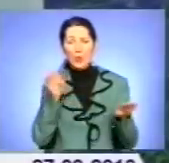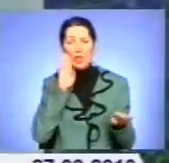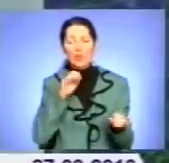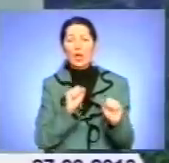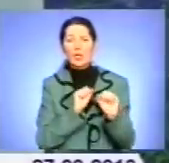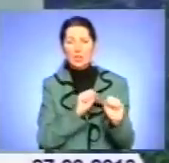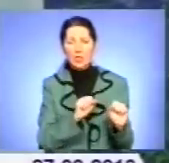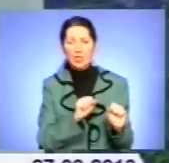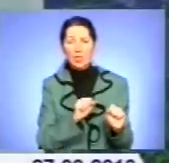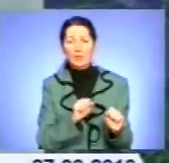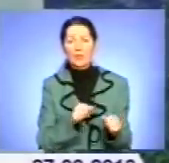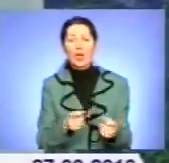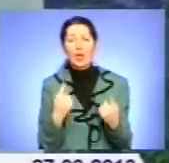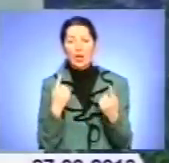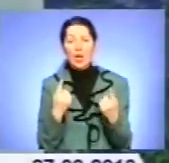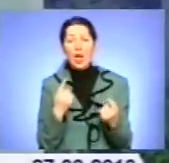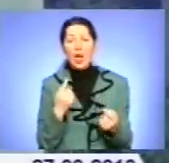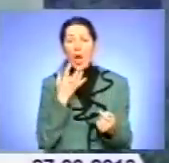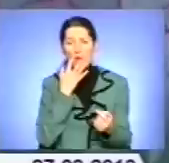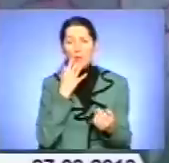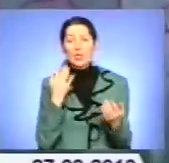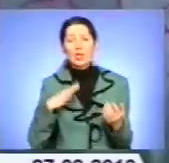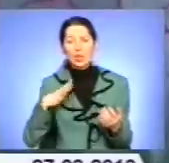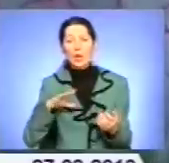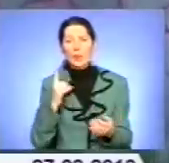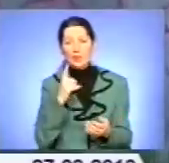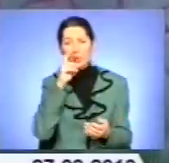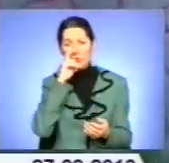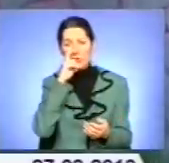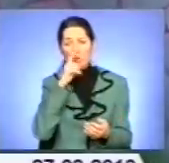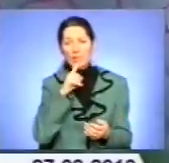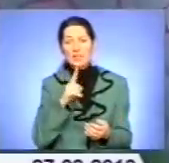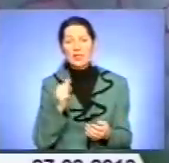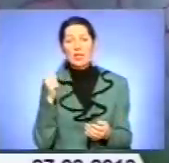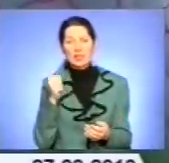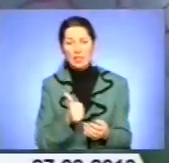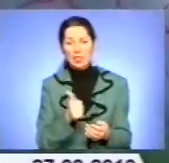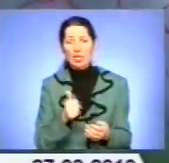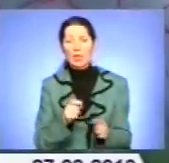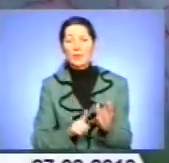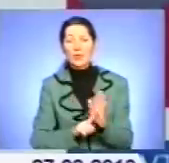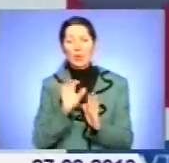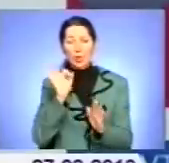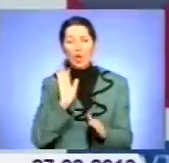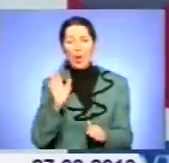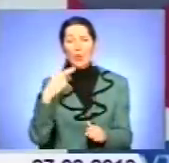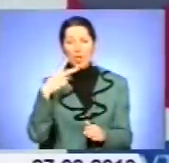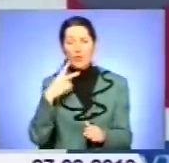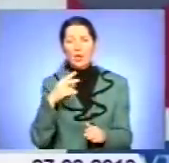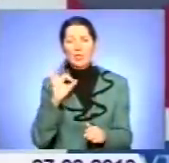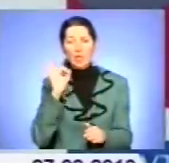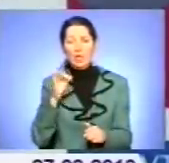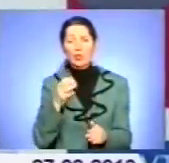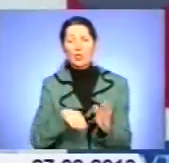гідрометцентру, значне потепління в Україні очікується уже з 1 квітня. Буквально за тиждень показники сягнуть позначки 20 градусів вище нуля.